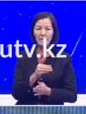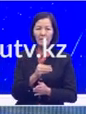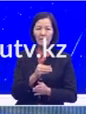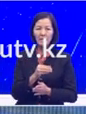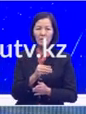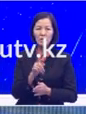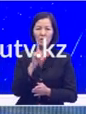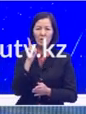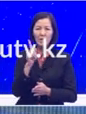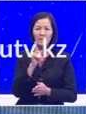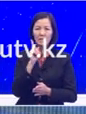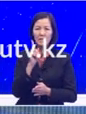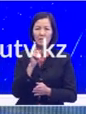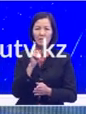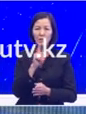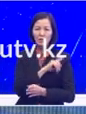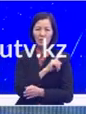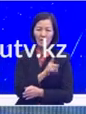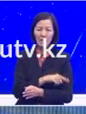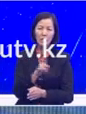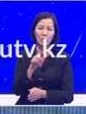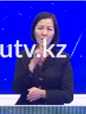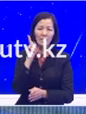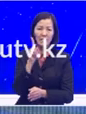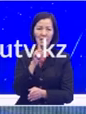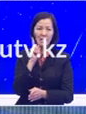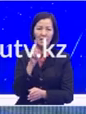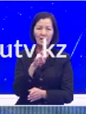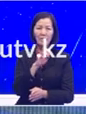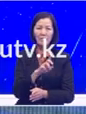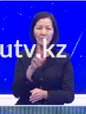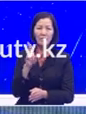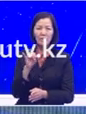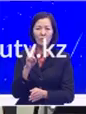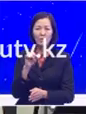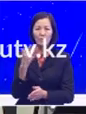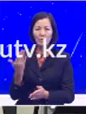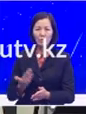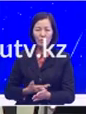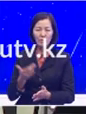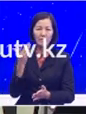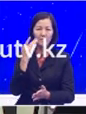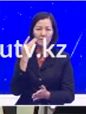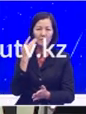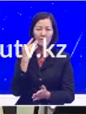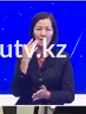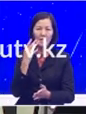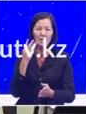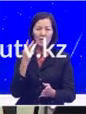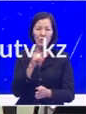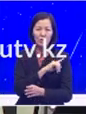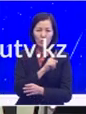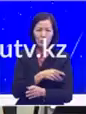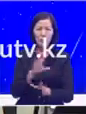барлық жас жігерлі жастарға осы Бейсен Құранбектің өмірі әр қашанда жігер берсін.